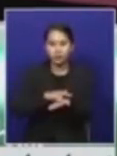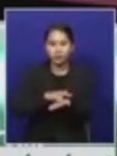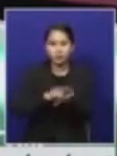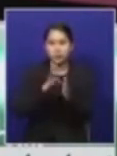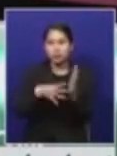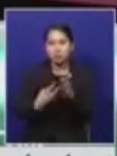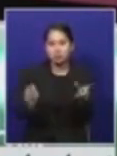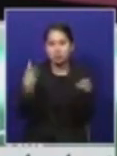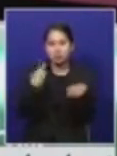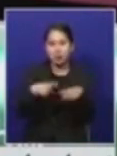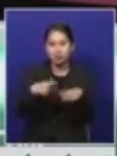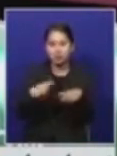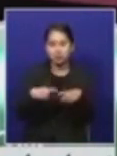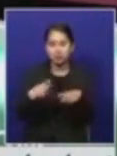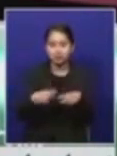ก็ลำบากมากโดยเฉพาะไปกำหนด